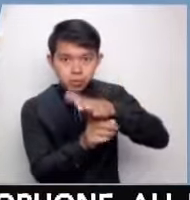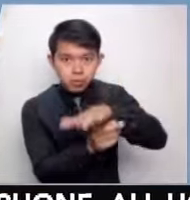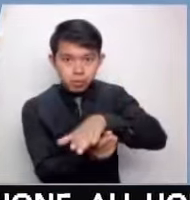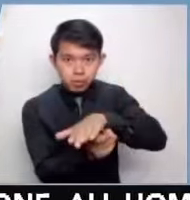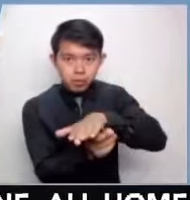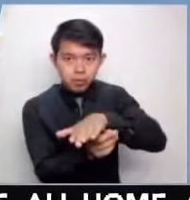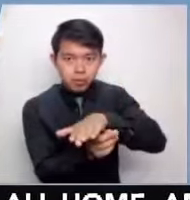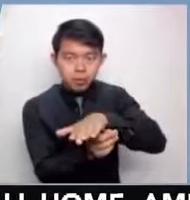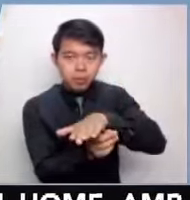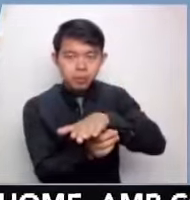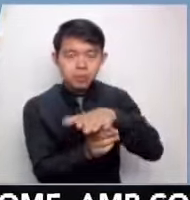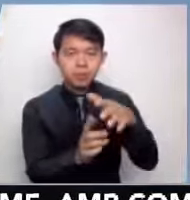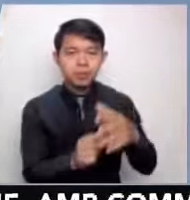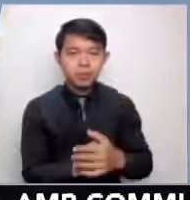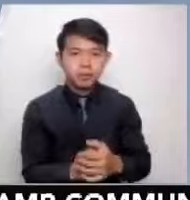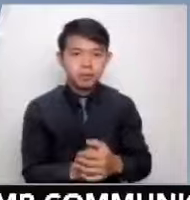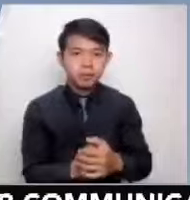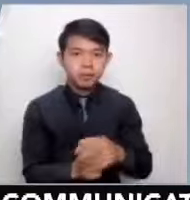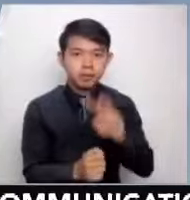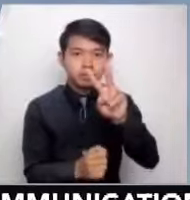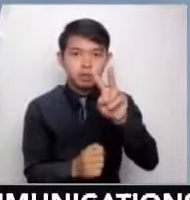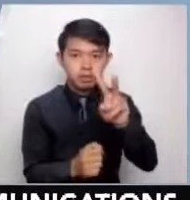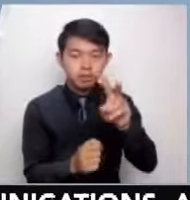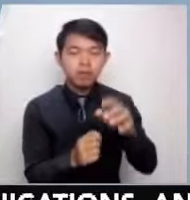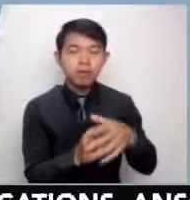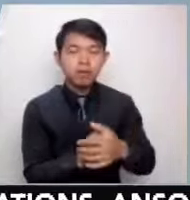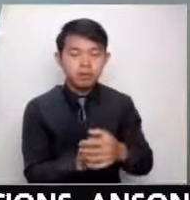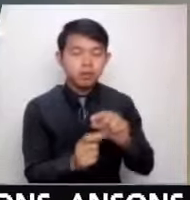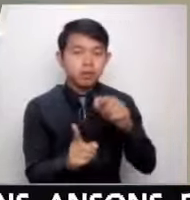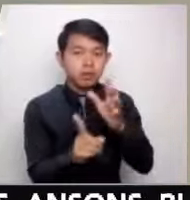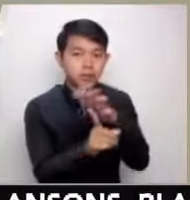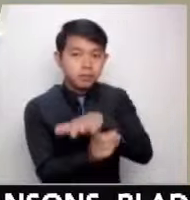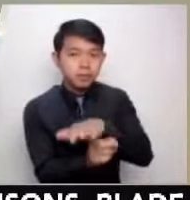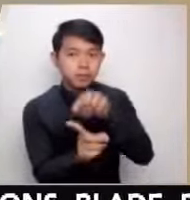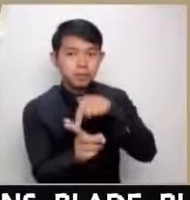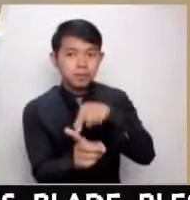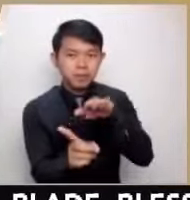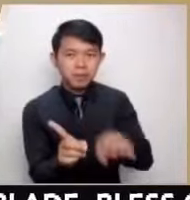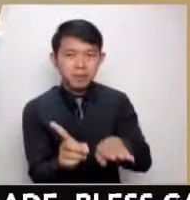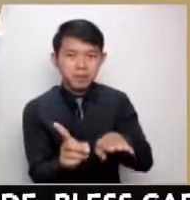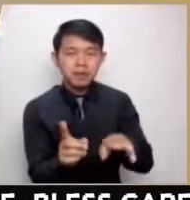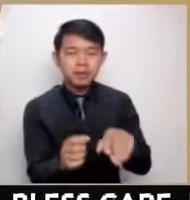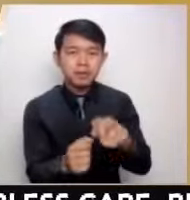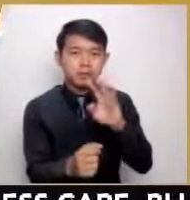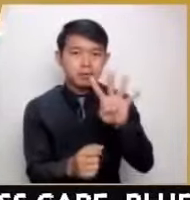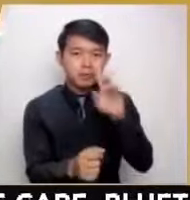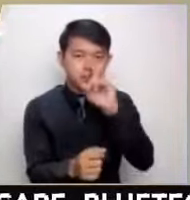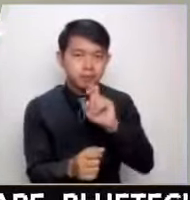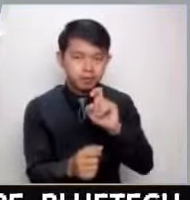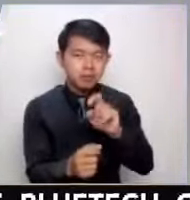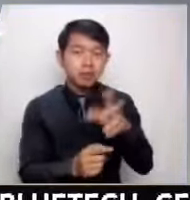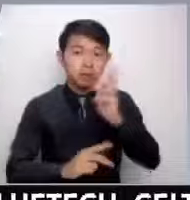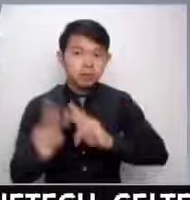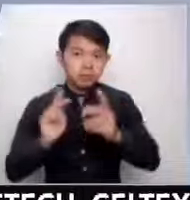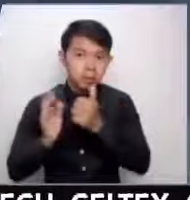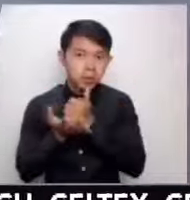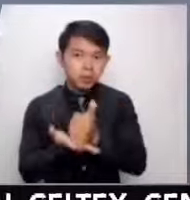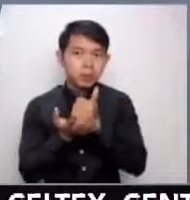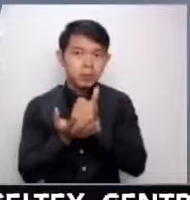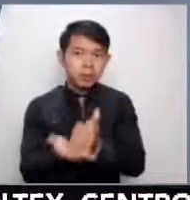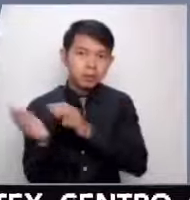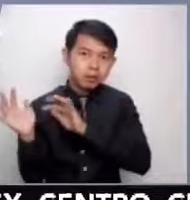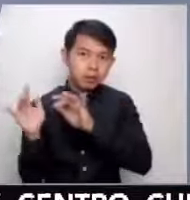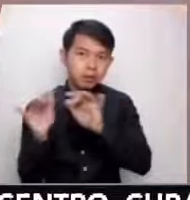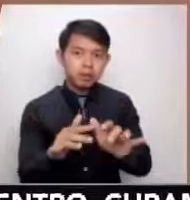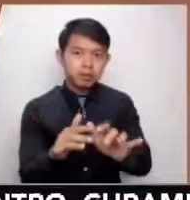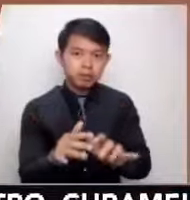natumba ang dalawang railing at dumagan sa batang nasa harapan. Agad rumisponde ang mga tao sa paligid. Inangat ang railing